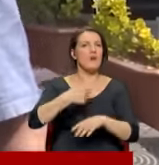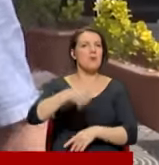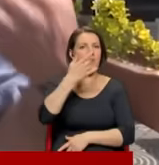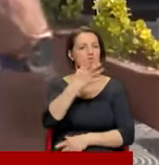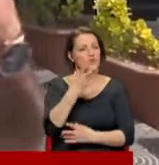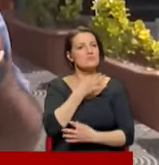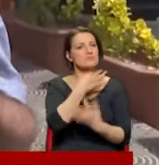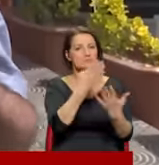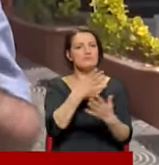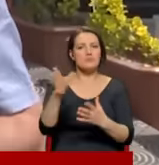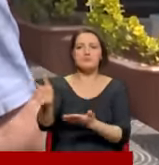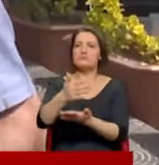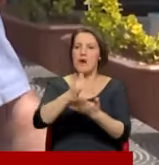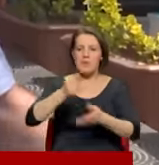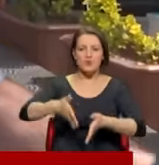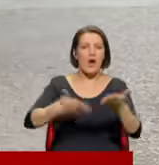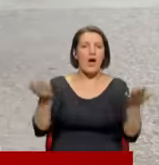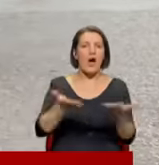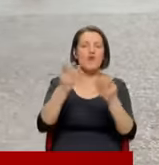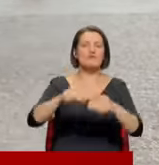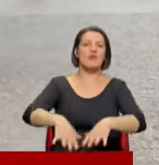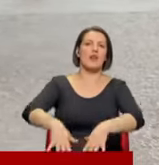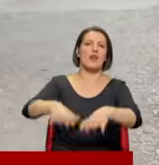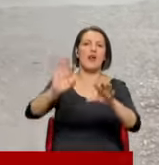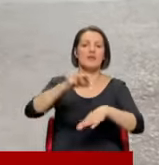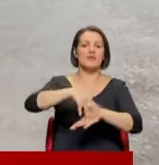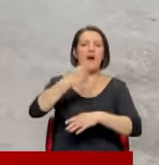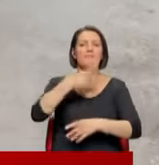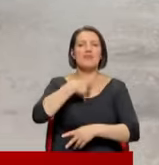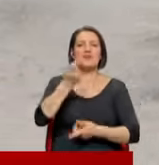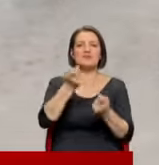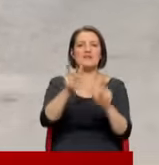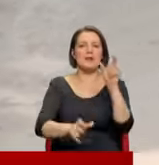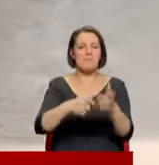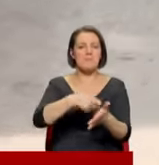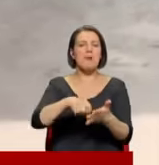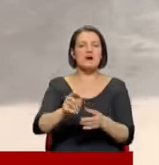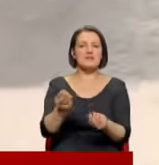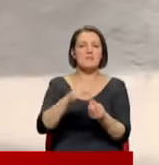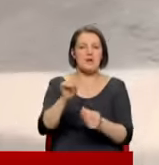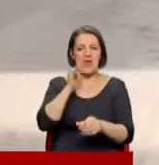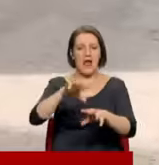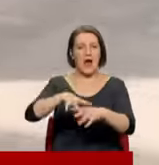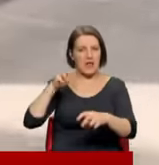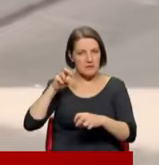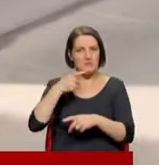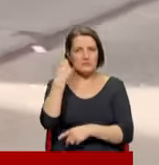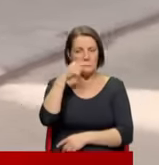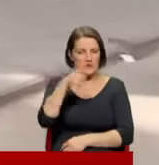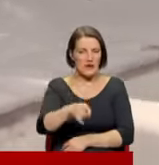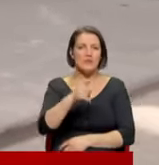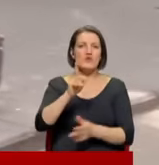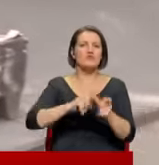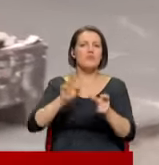ama buralarda, sokaklarda falan hala çöpler yığınık. Altındağ Belediyesi işçilerinin maaş zamlarının geri çekilmesinin ardından iki gündür ilçede